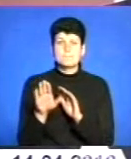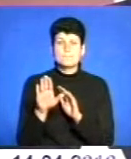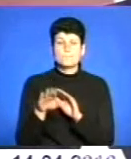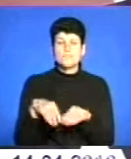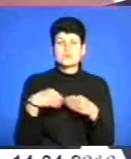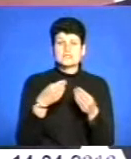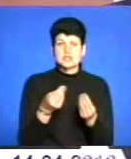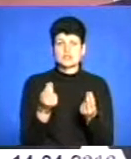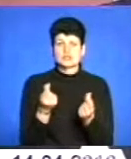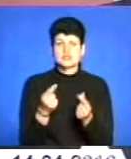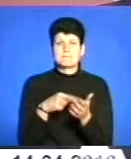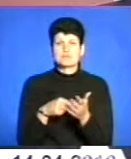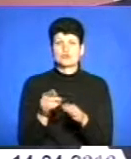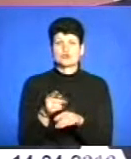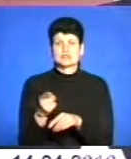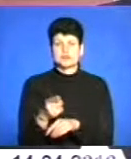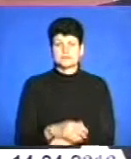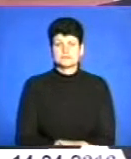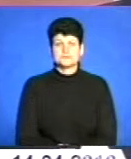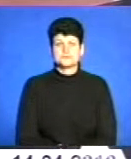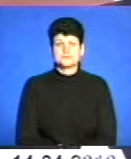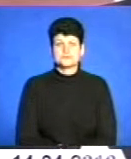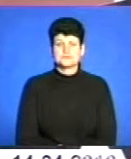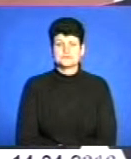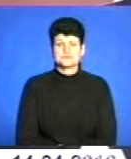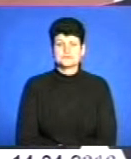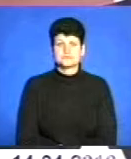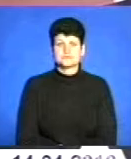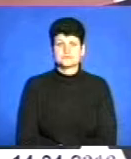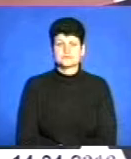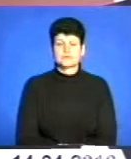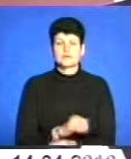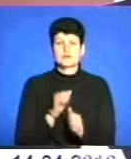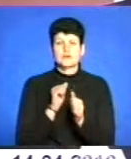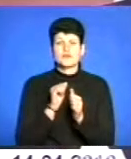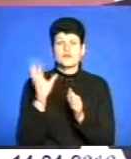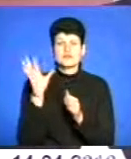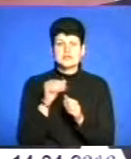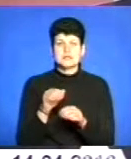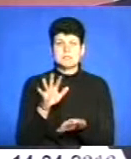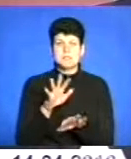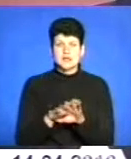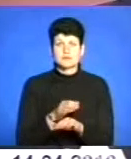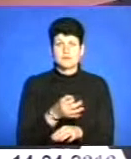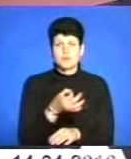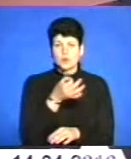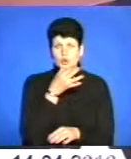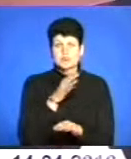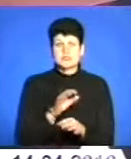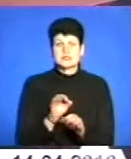кошти місту Тернопіль? Any bank like stability. Всім банкам подобається стабільність. You have